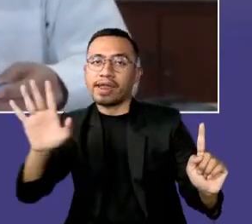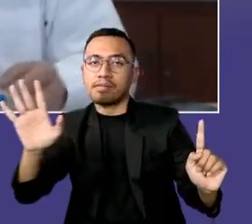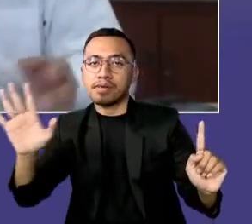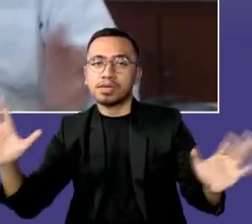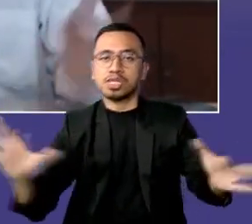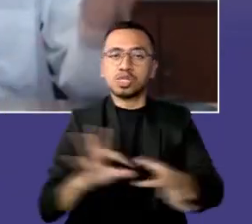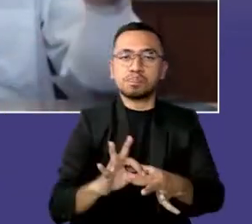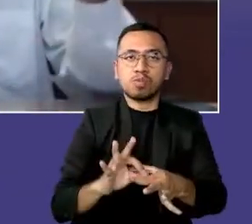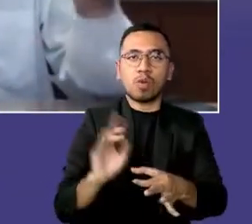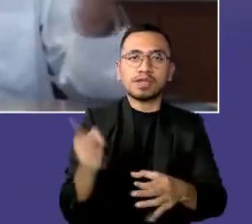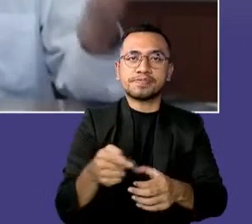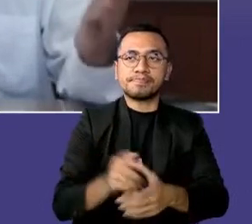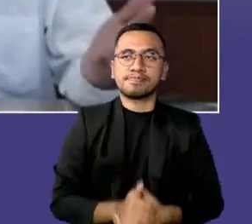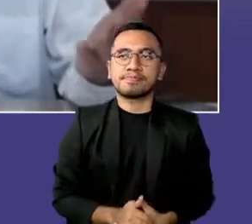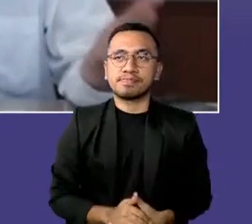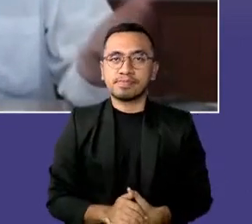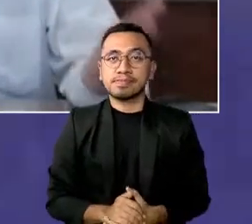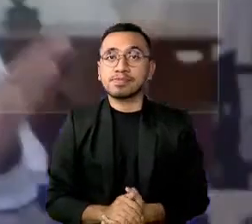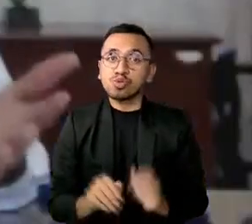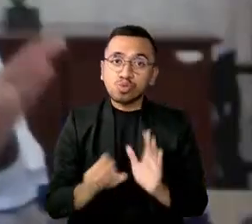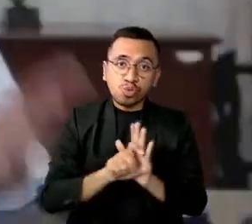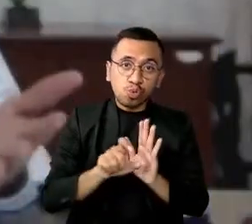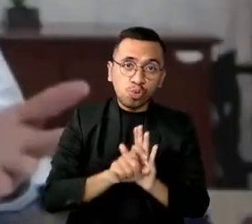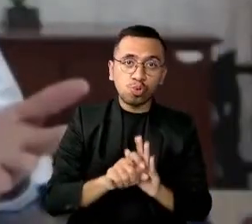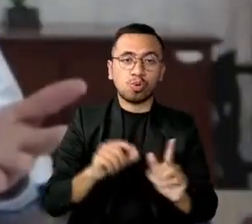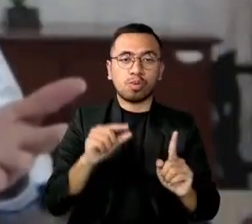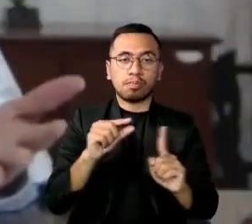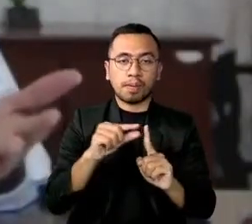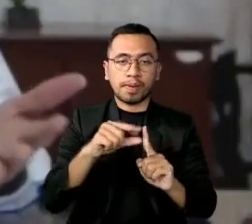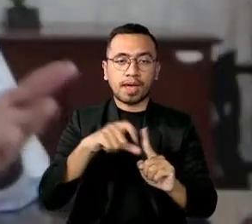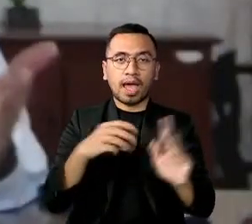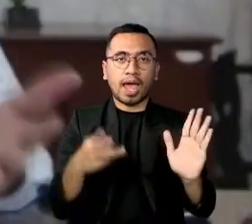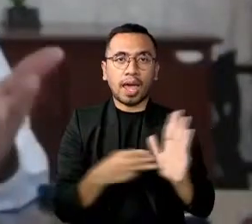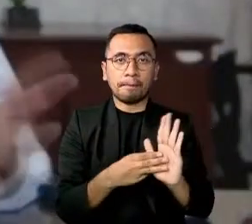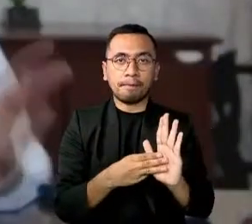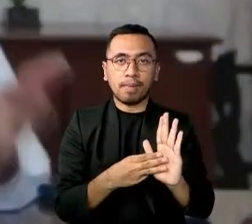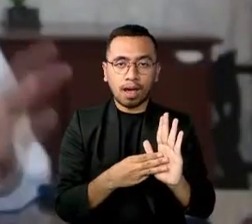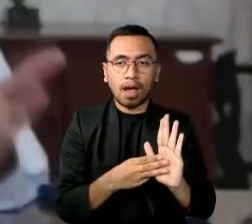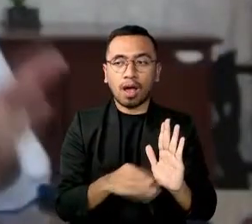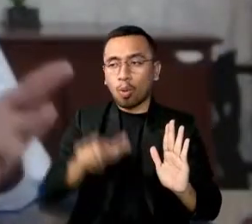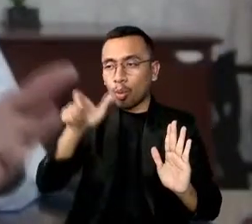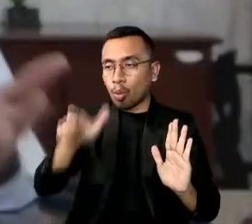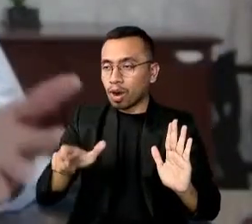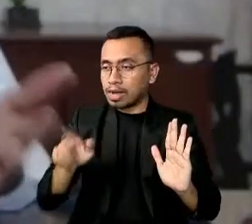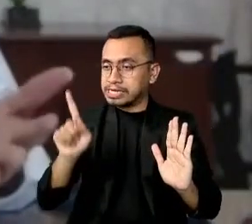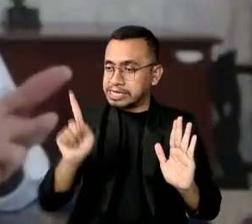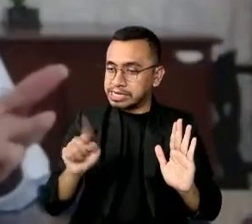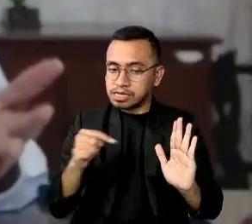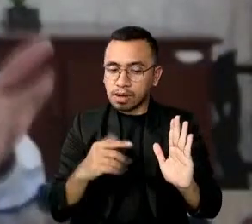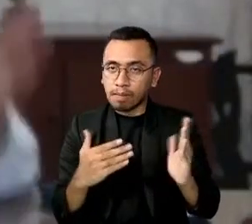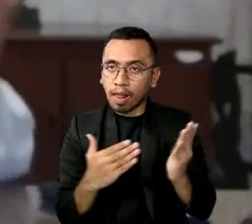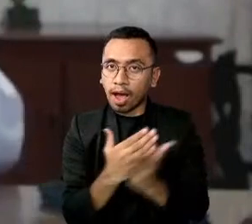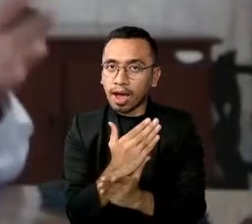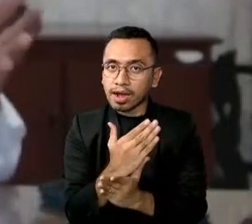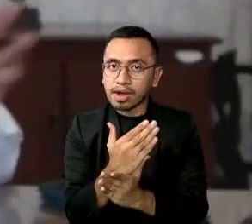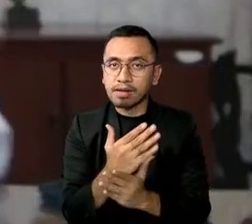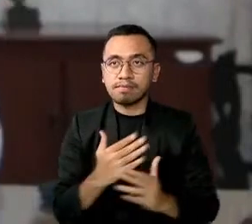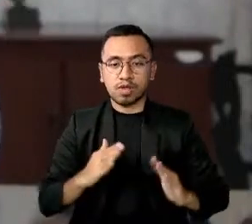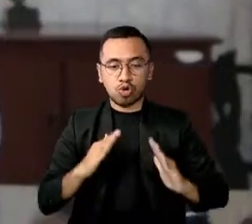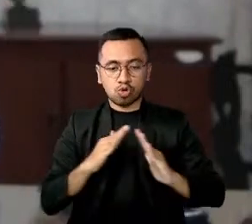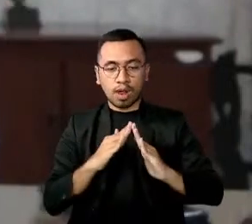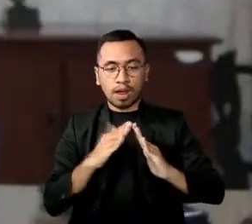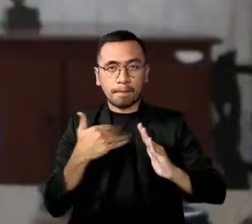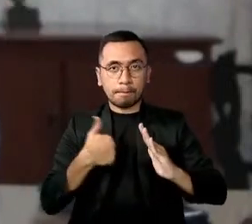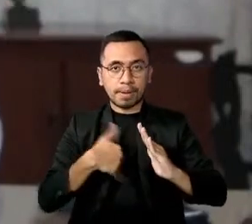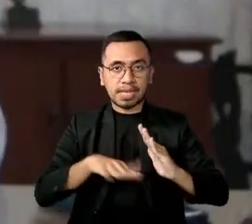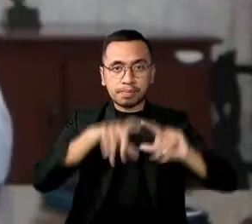lain misalnya kalau orang dalam PPKN melanggar ada sebuah ada seseorang melanggar ya keluar rumah tidak